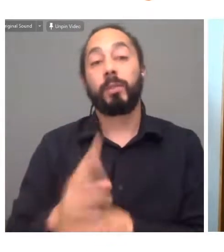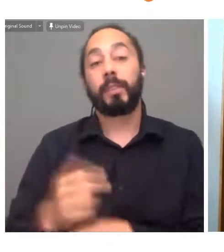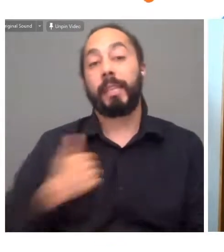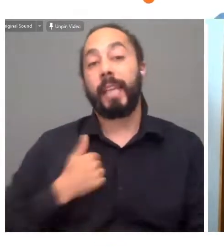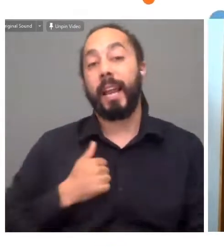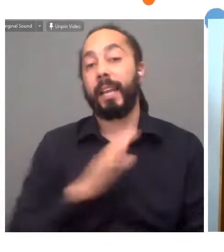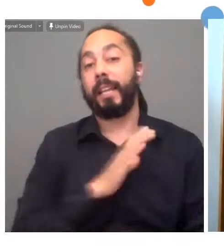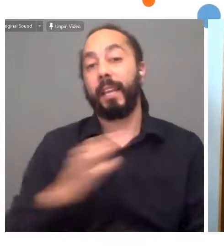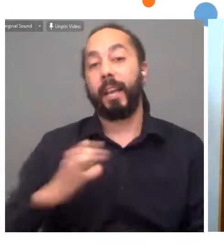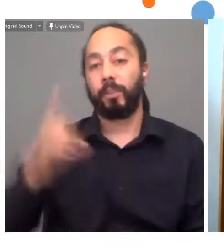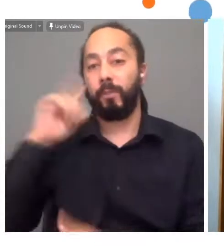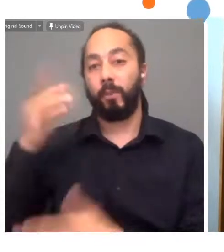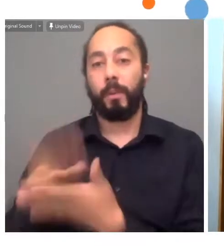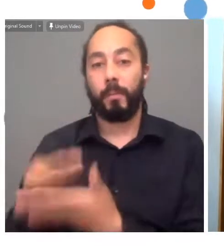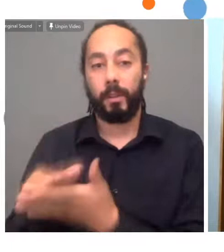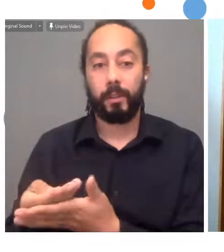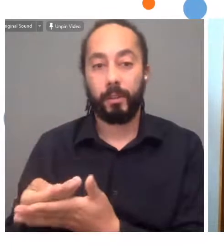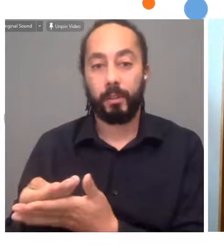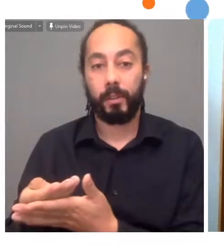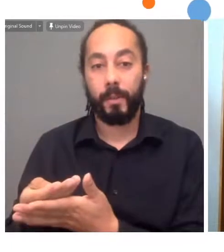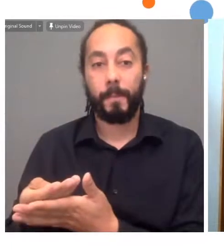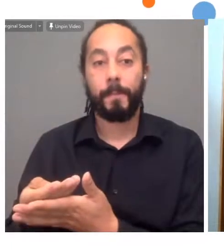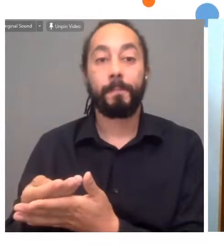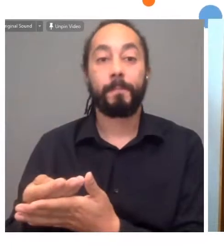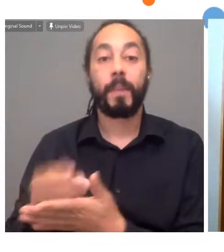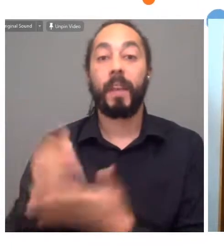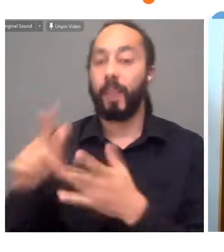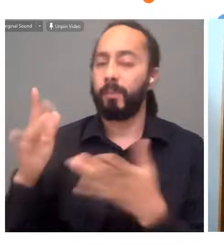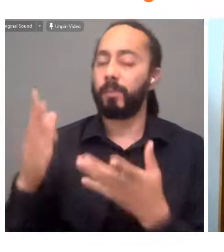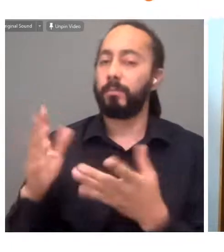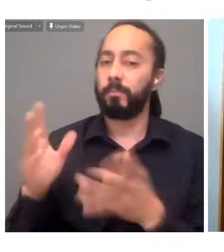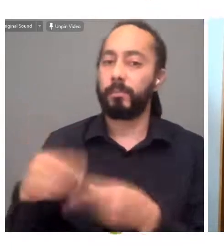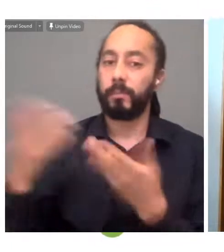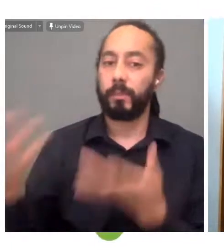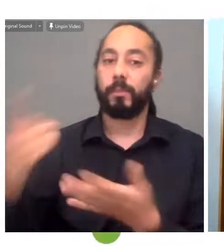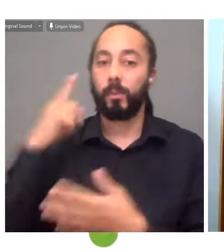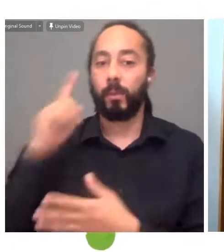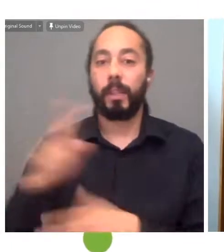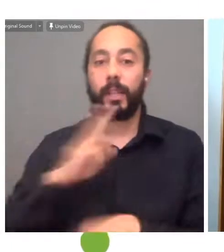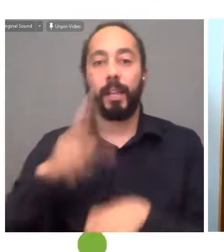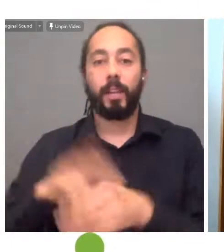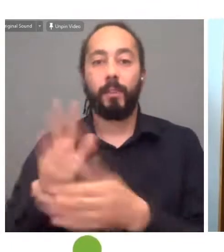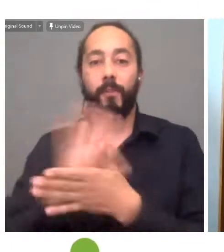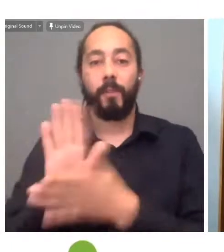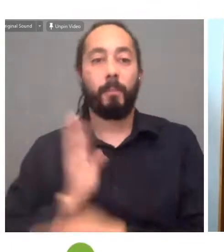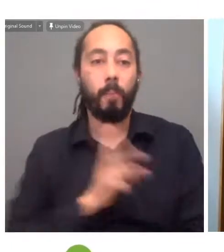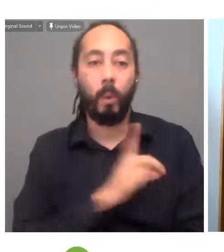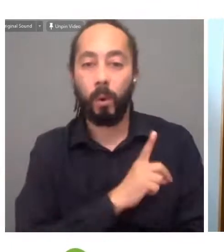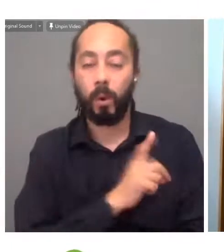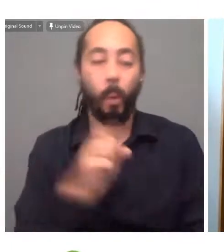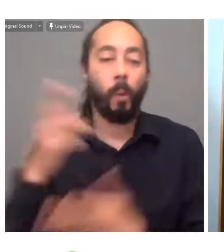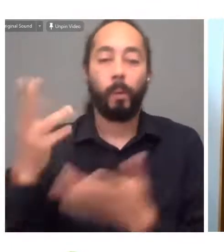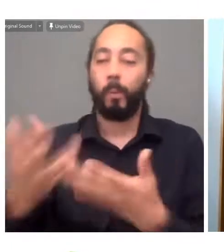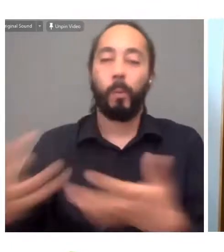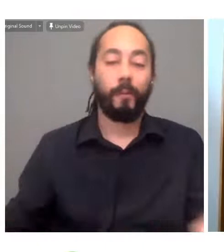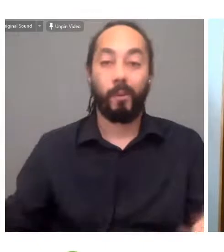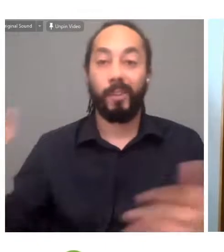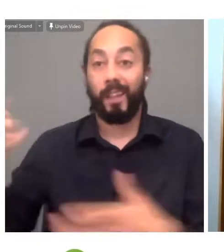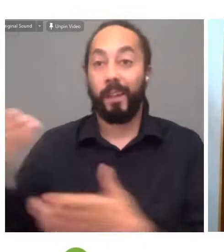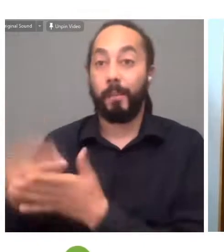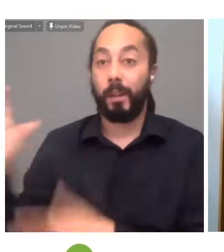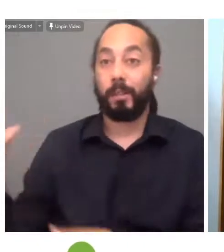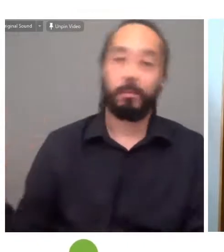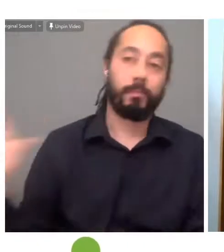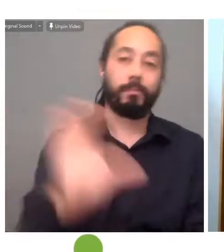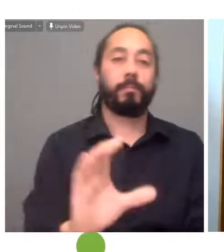normalement supportés par le ministère du patrimoine, donc 60 % pour les organismes qui le sont. Et là aussi, on a facilité le